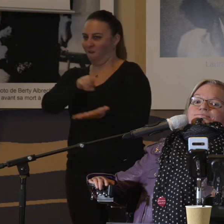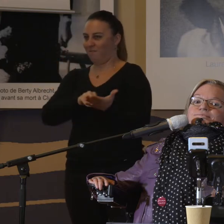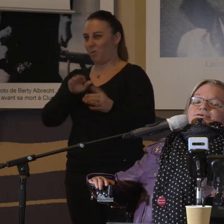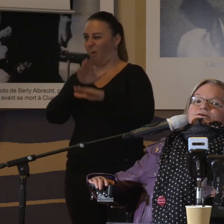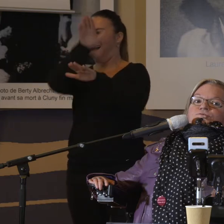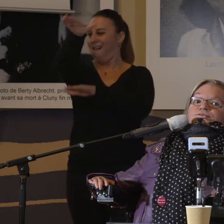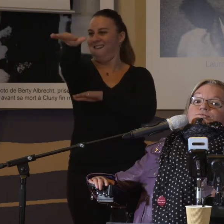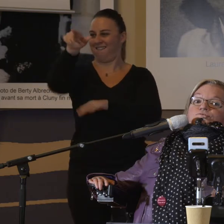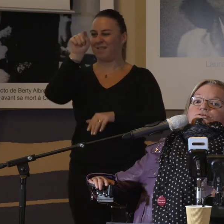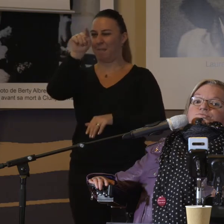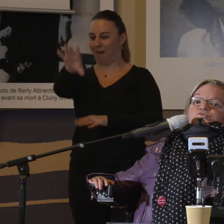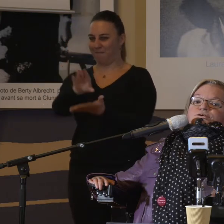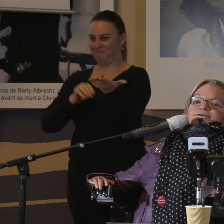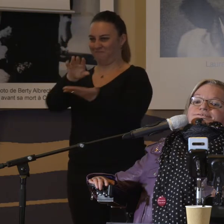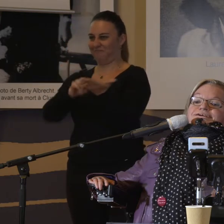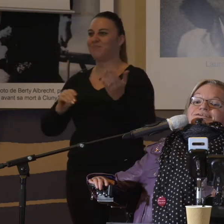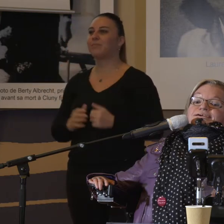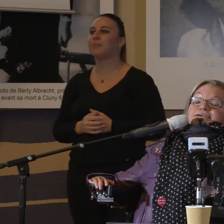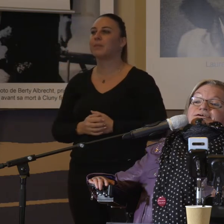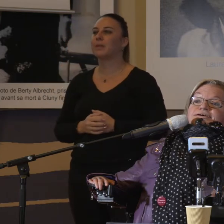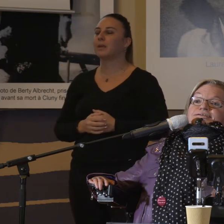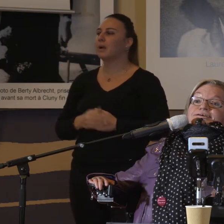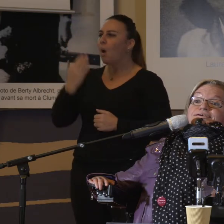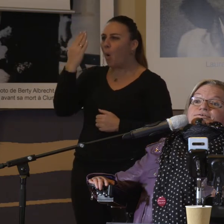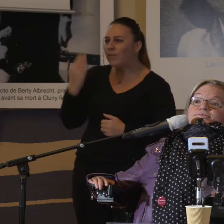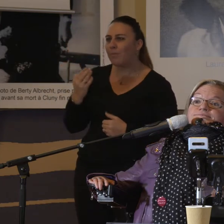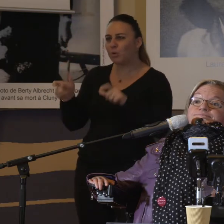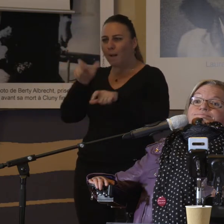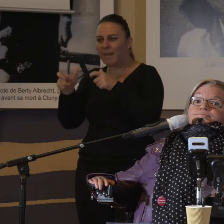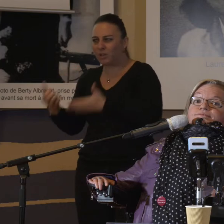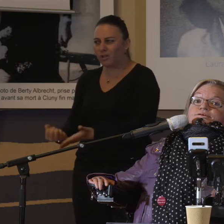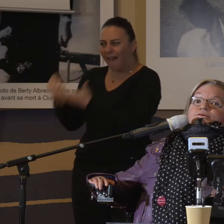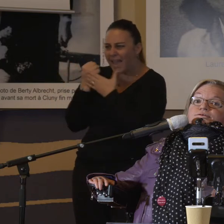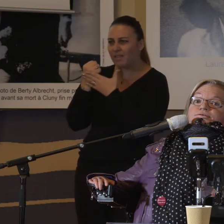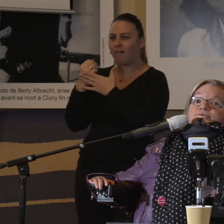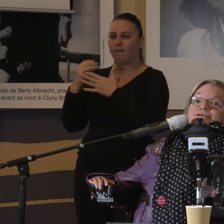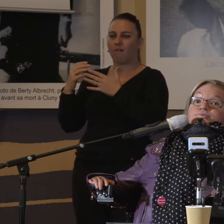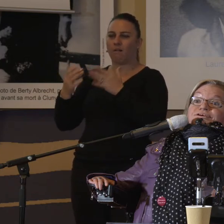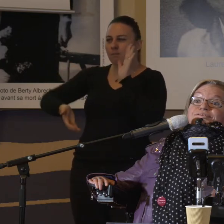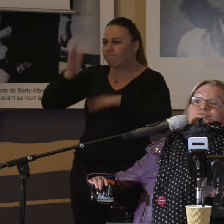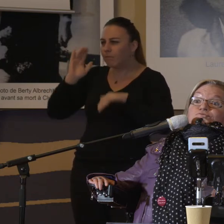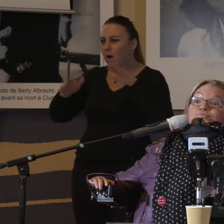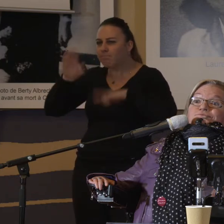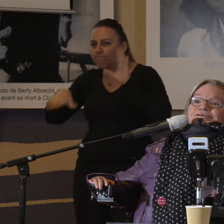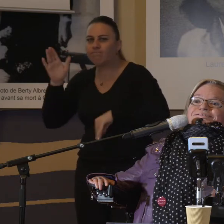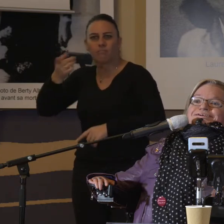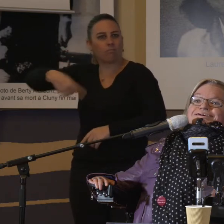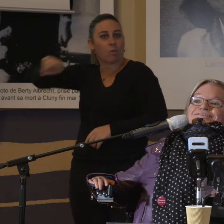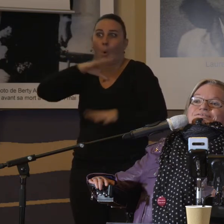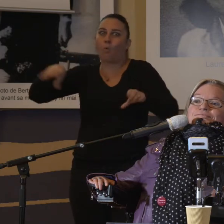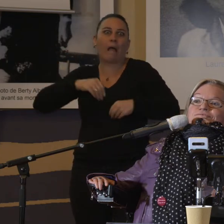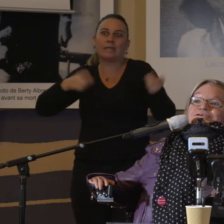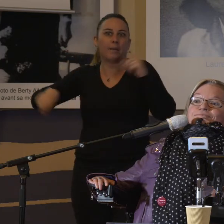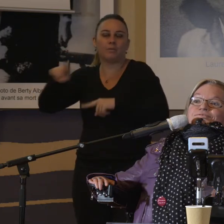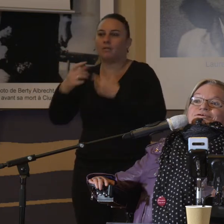là-bas. On a encore besoin d'alliés, d'adhérents. Et là, on accepte tout le monde.